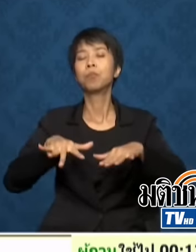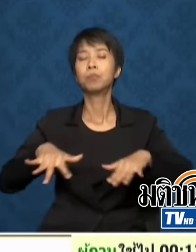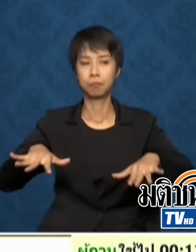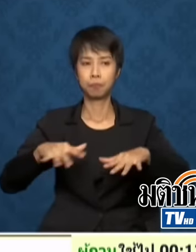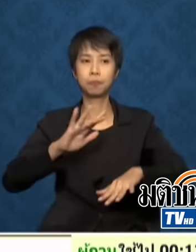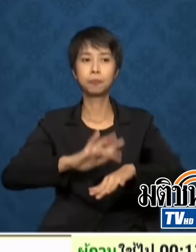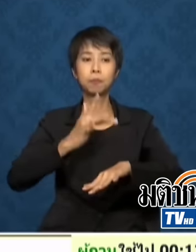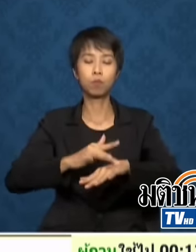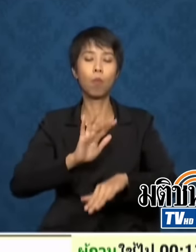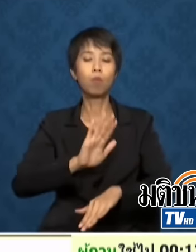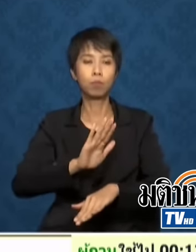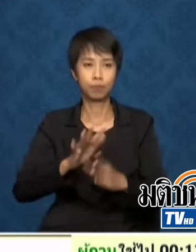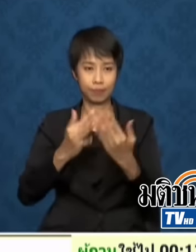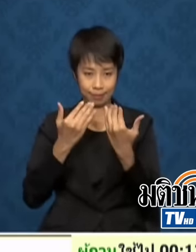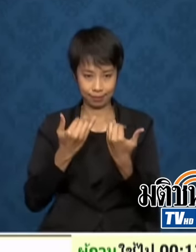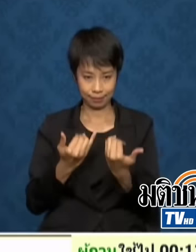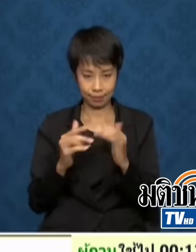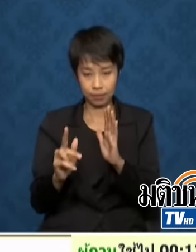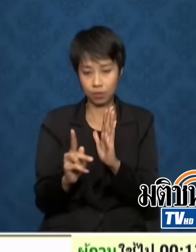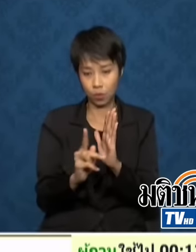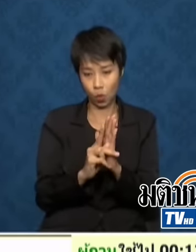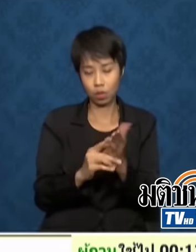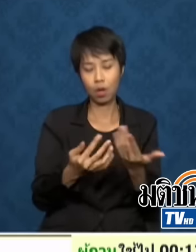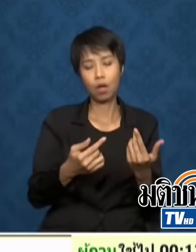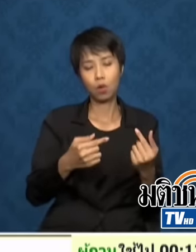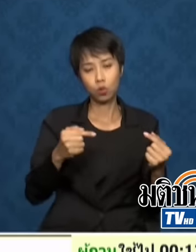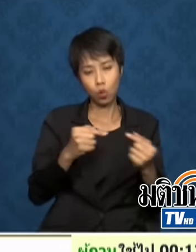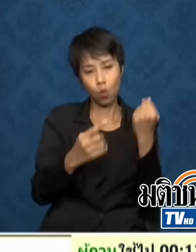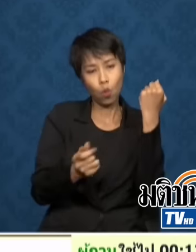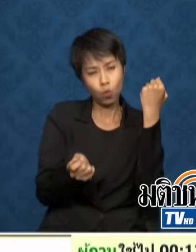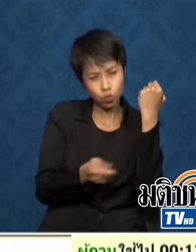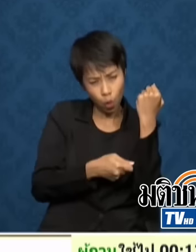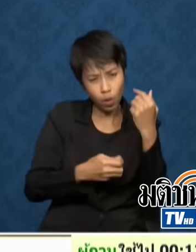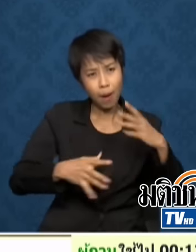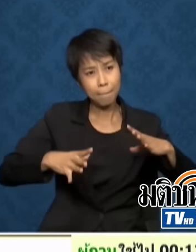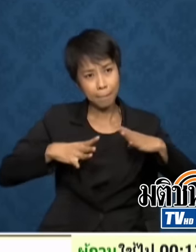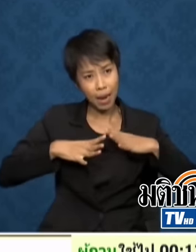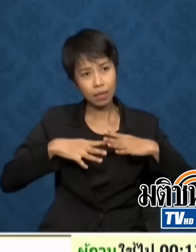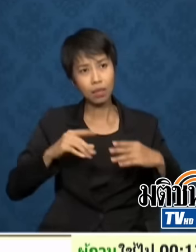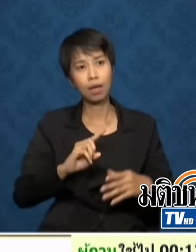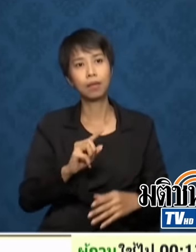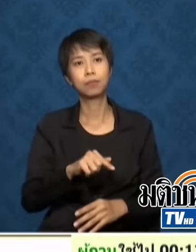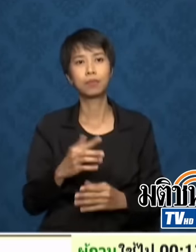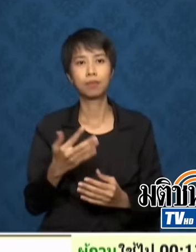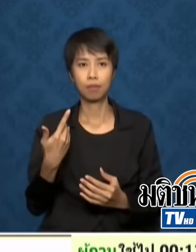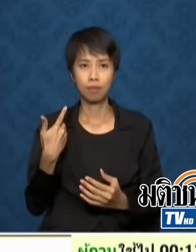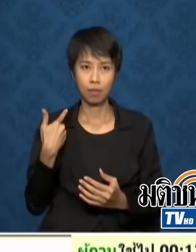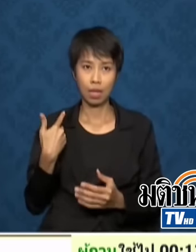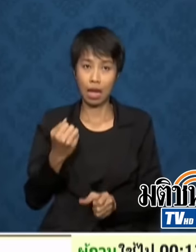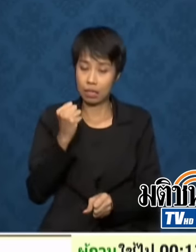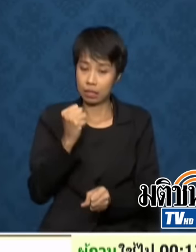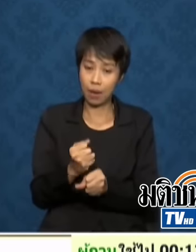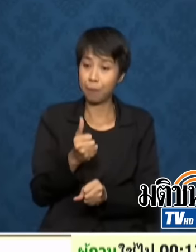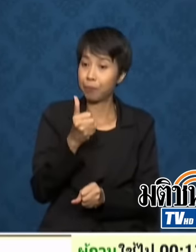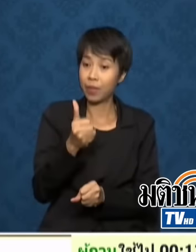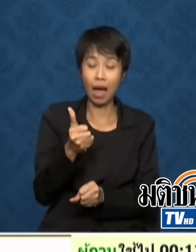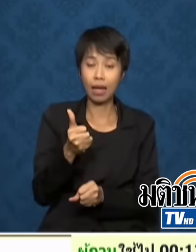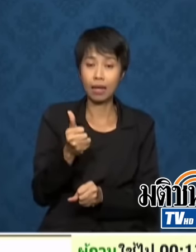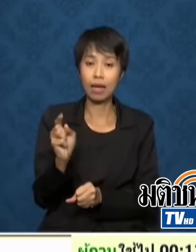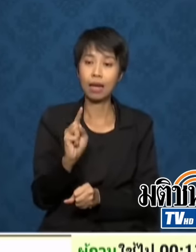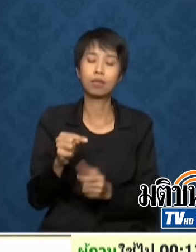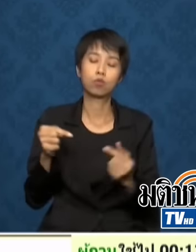ะในเกณฑ์การพักโทษแล้วก็การพักโทษเนี่ยไม่ใช่เรื่องที่ใครจะทำได้ต้องขึ้นกับคณะกรรมการ